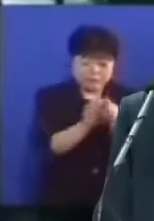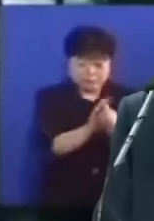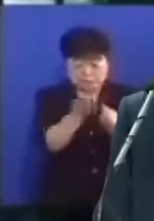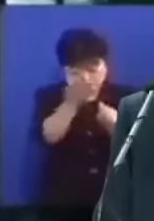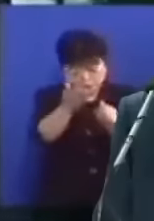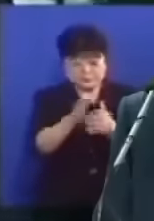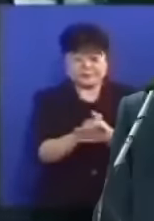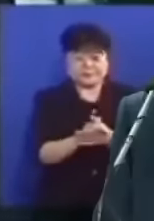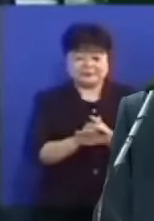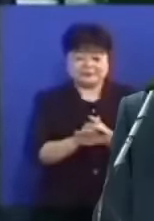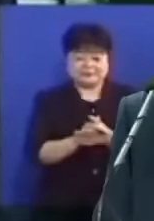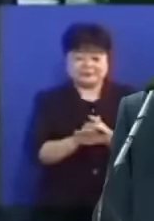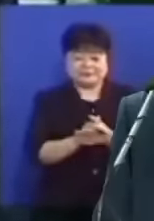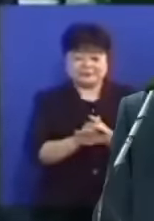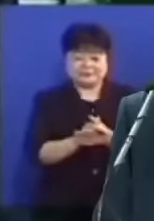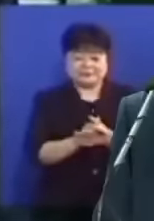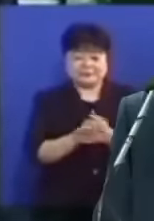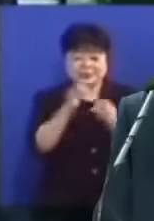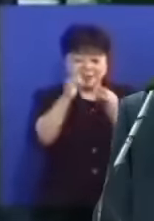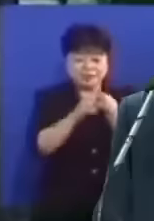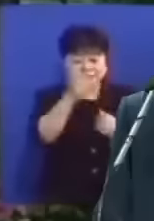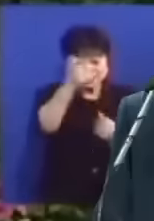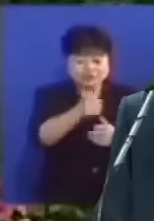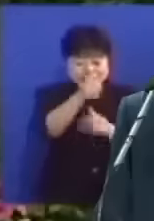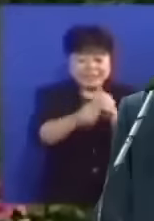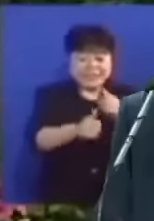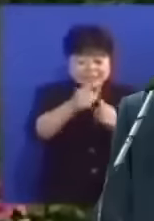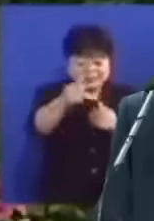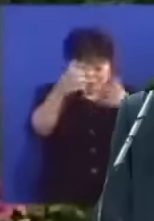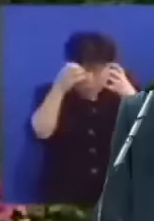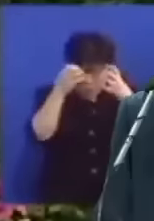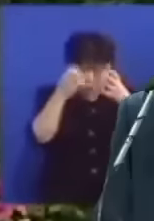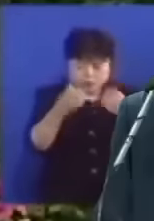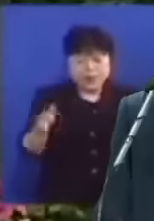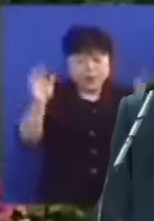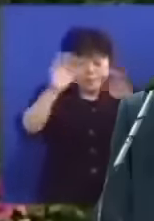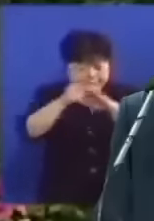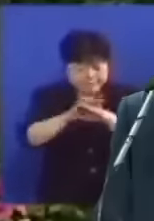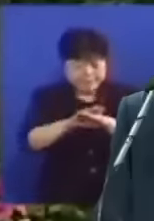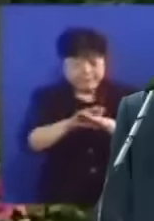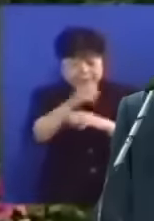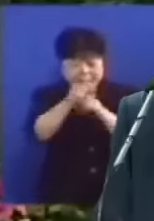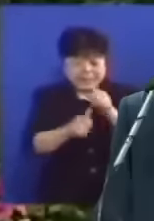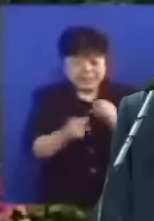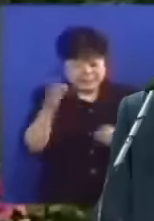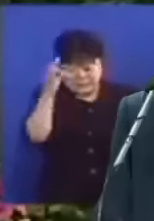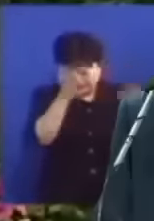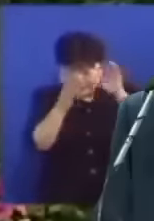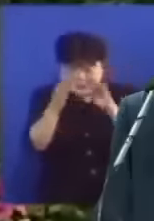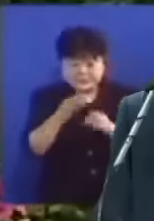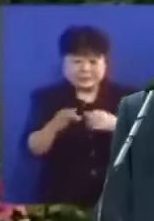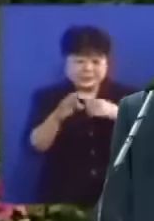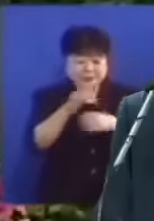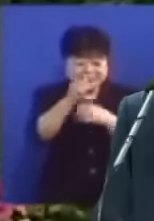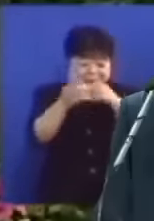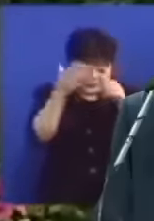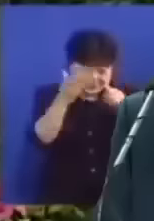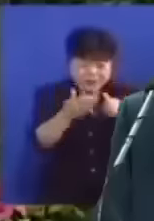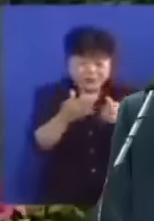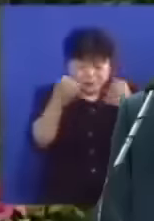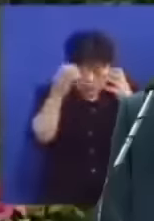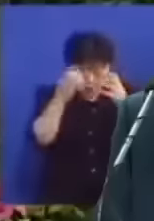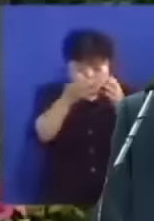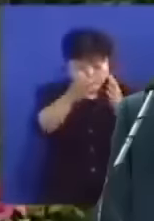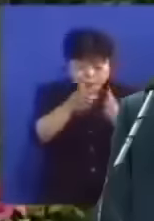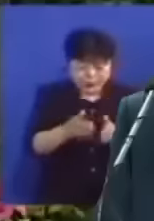주시고 역사해 주시는 하나님이신 것입니다. 고통의 밤일수록 우리가 하나님을 찾으면 하나님이 그